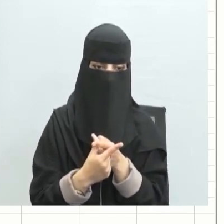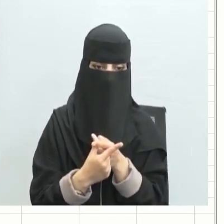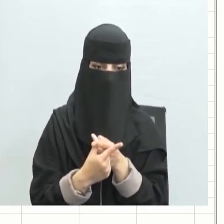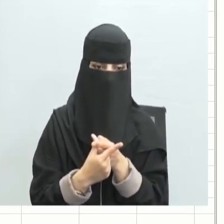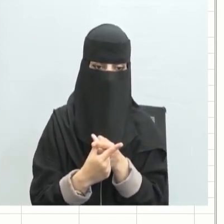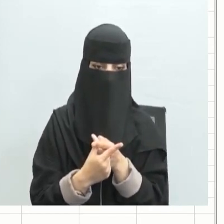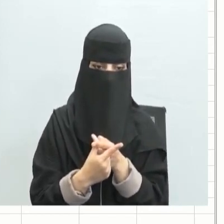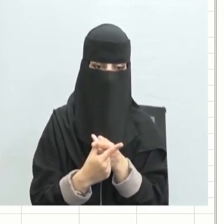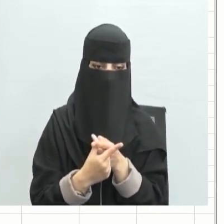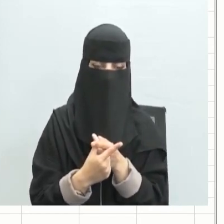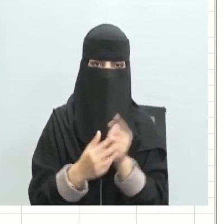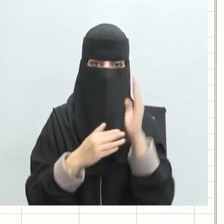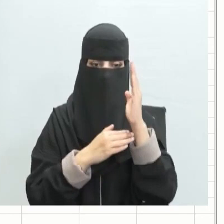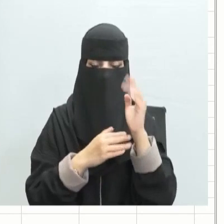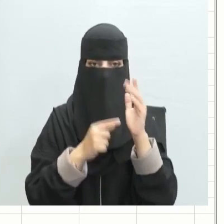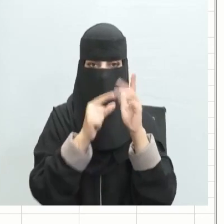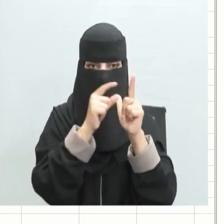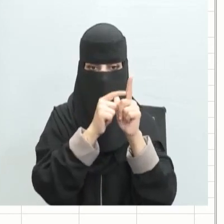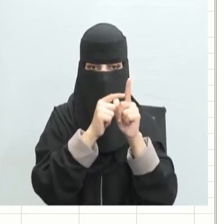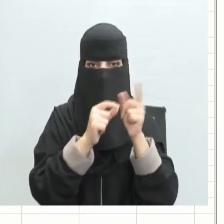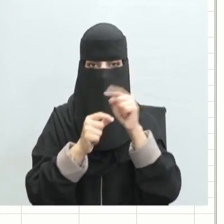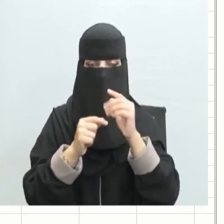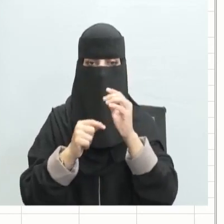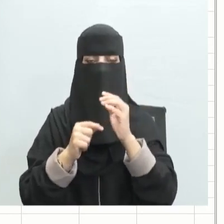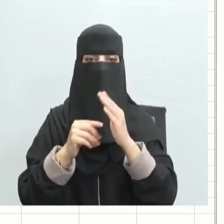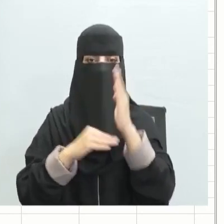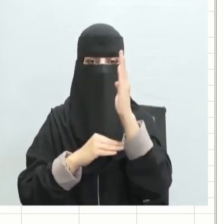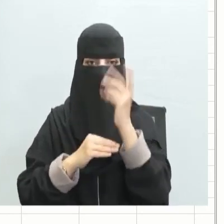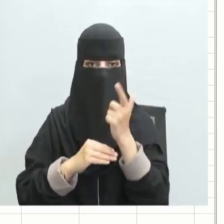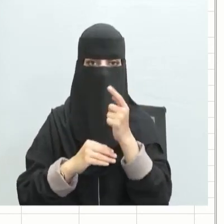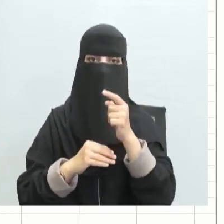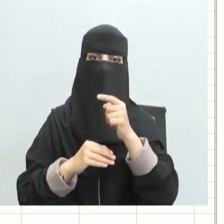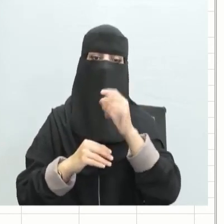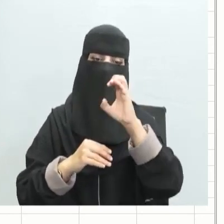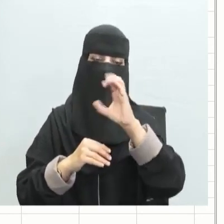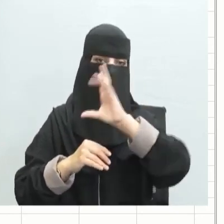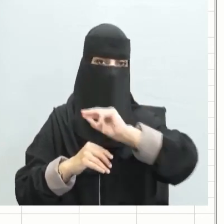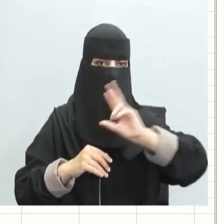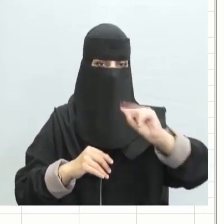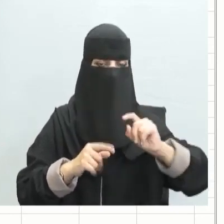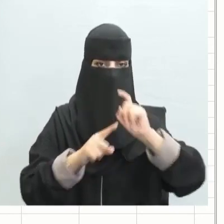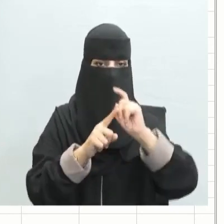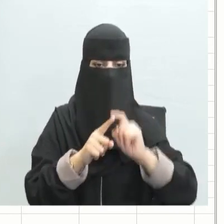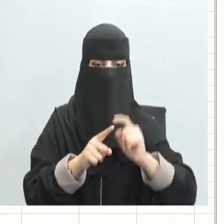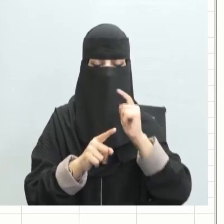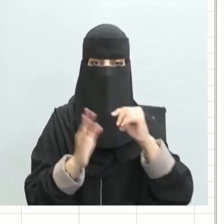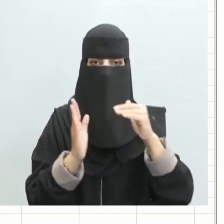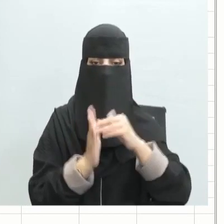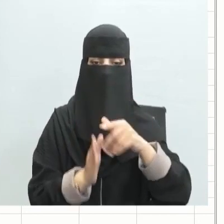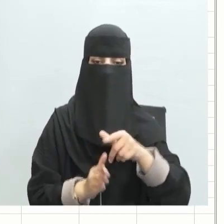بين الضلع ب والضلع سي بين الضلع ي وبين الضلع سي حيكون له نفس النسبه